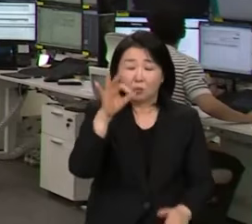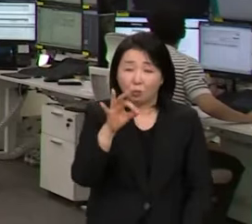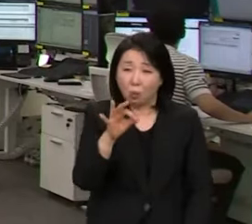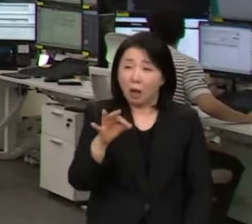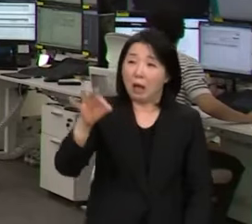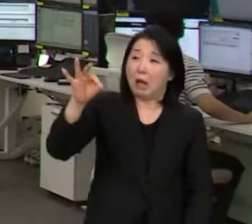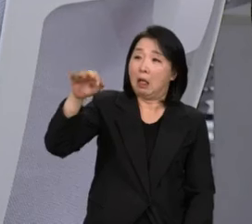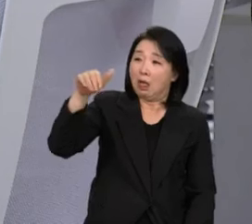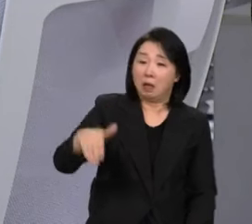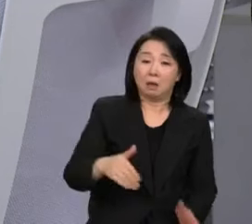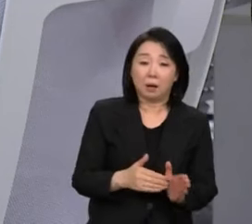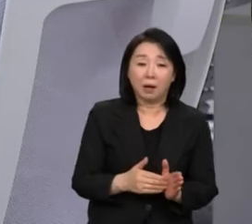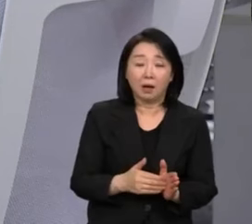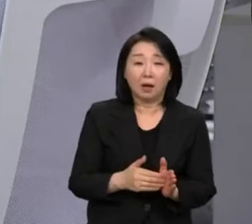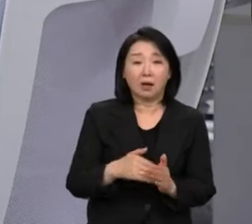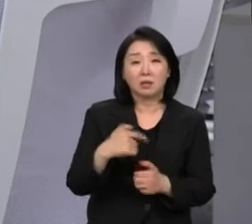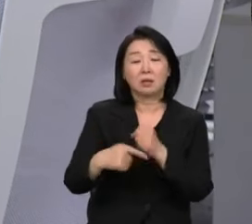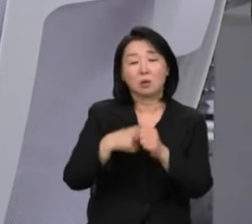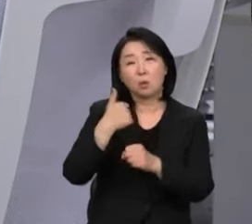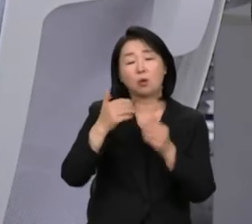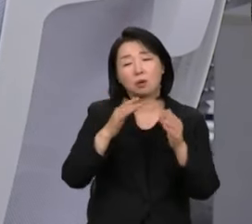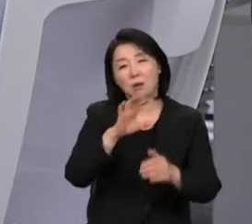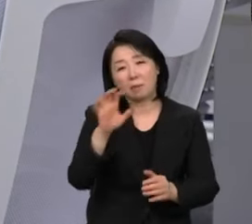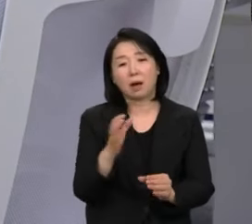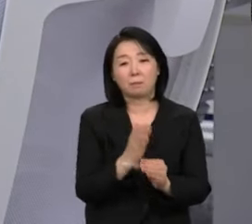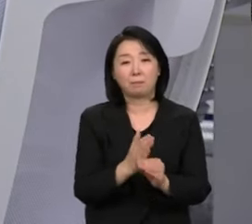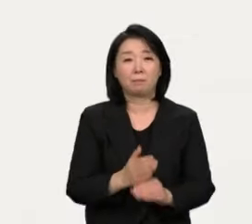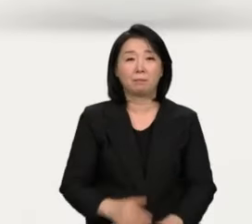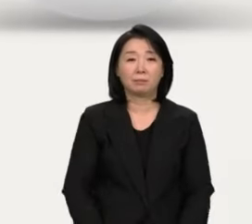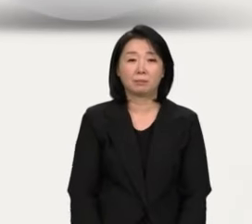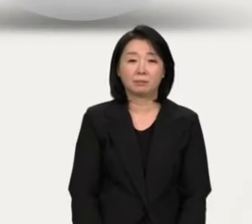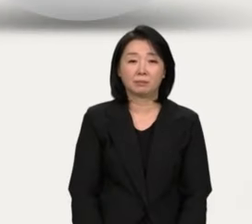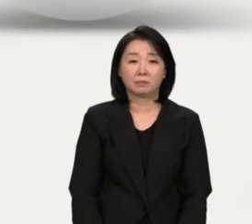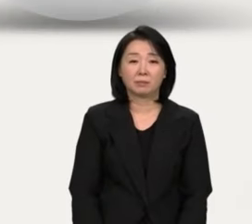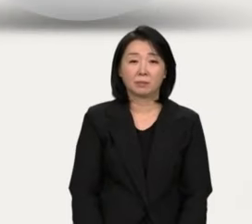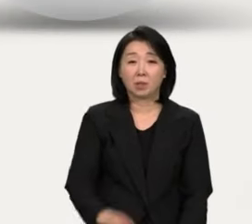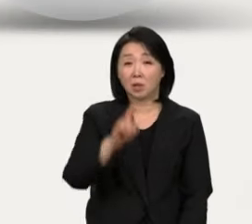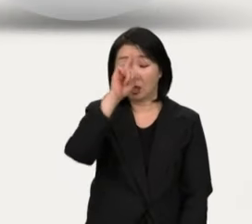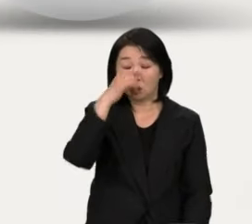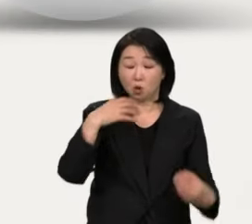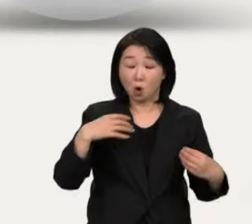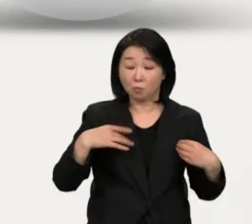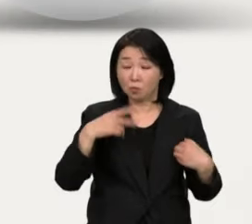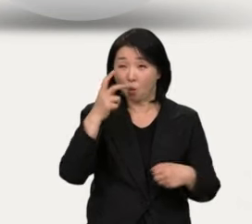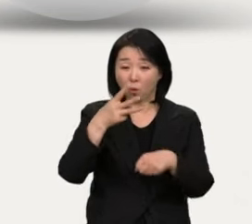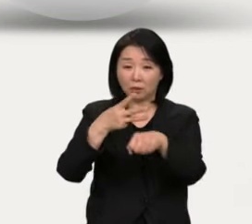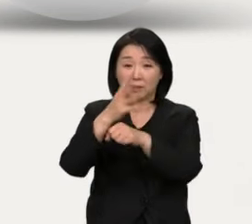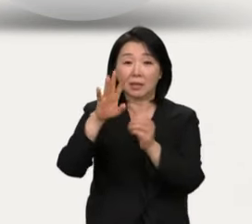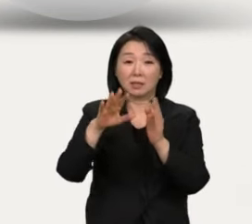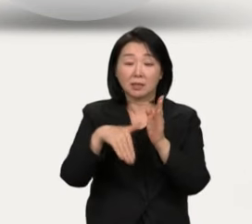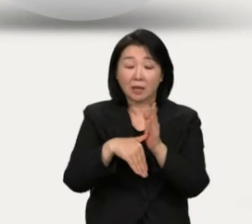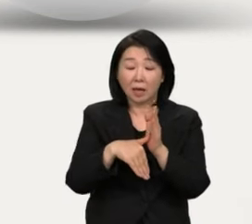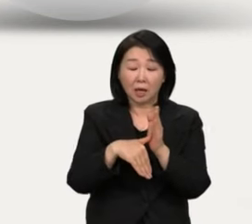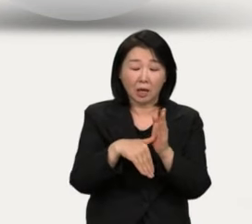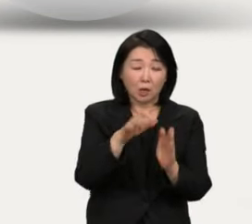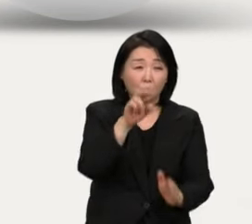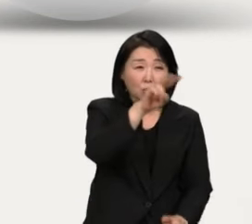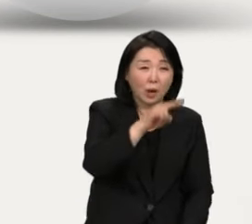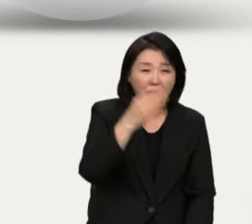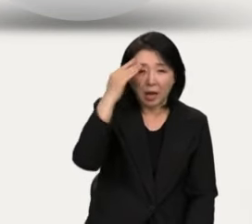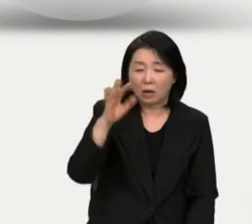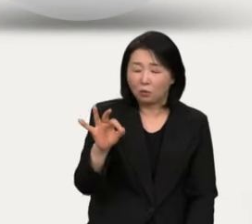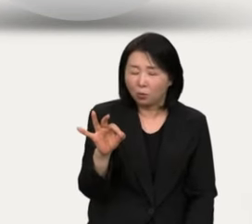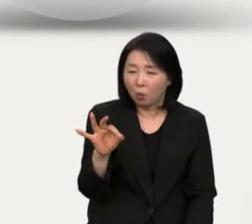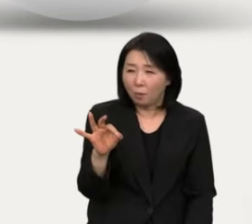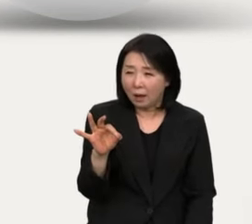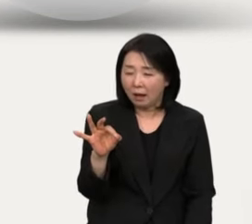현상이 1년 5개월 만에 반복된 겁니다 급기야 정부는 오후 3시쯤 환율 움직임과 외환 수급에